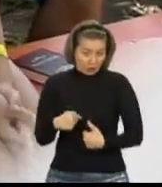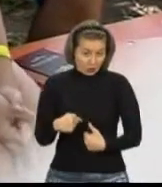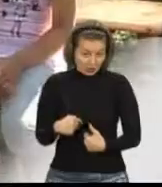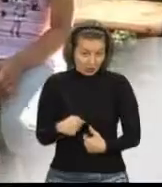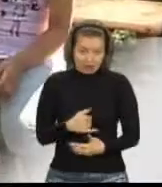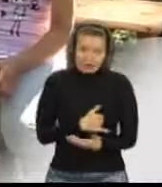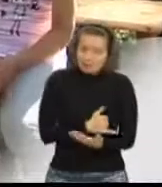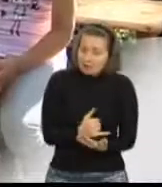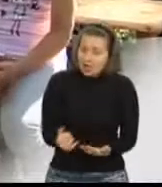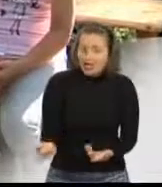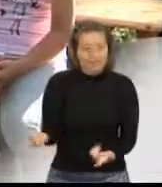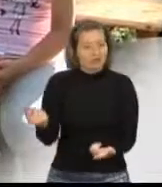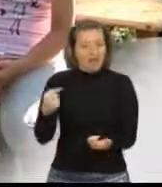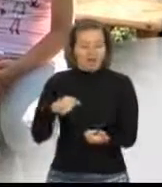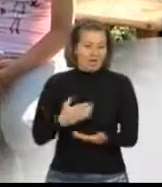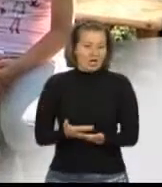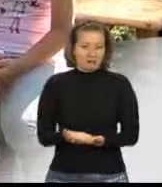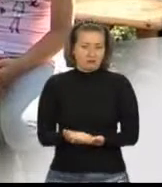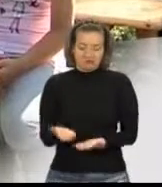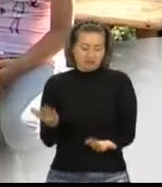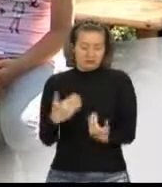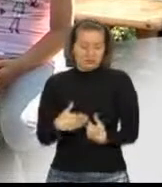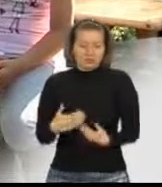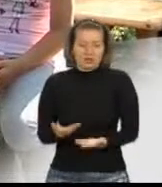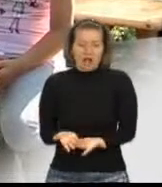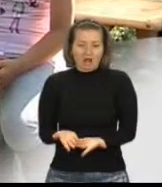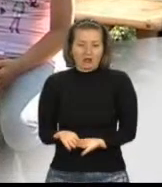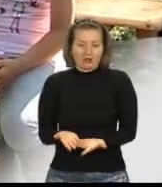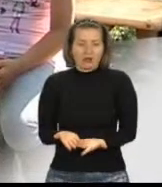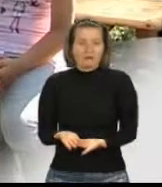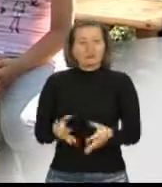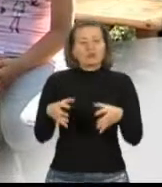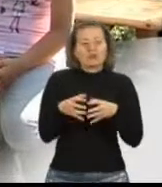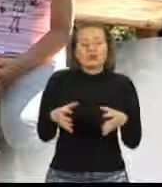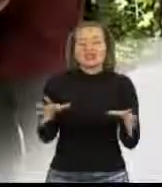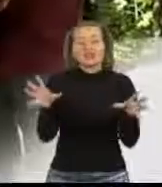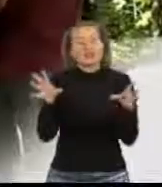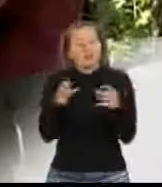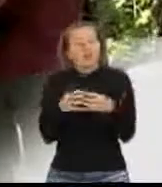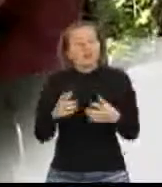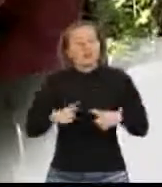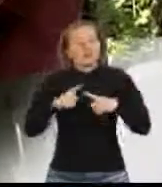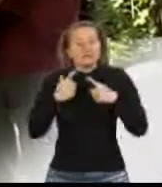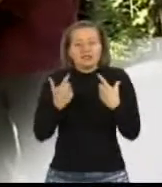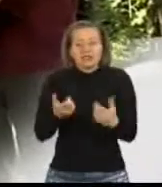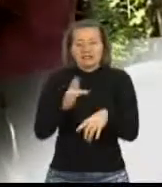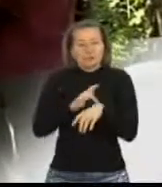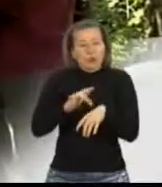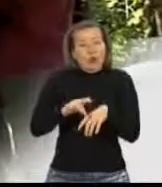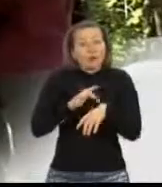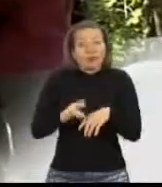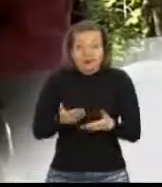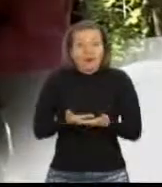eljöhet a rendezvényeinkre, és tulajdonképpen a közösségi együttlétre próbálunk